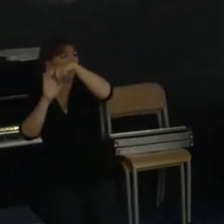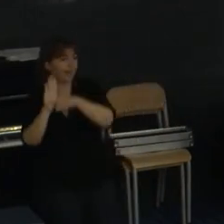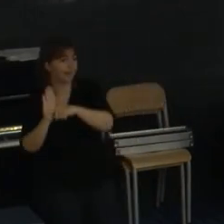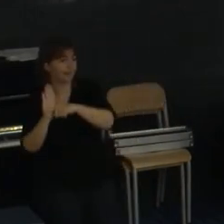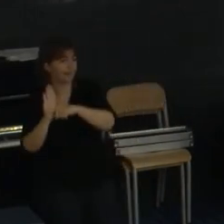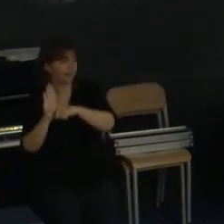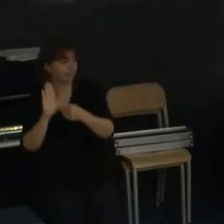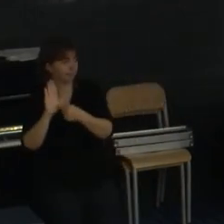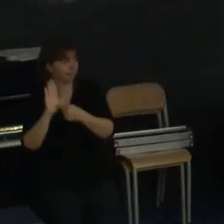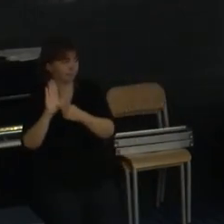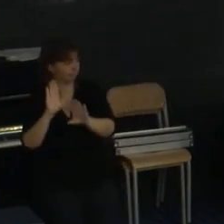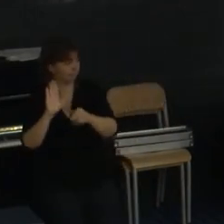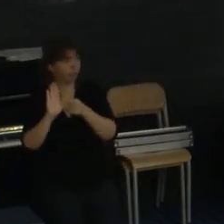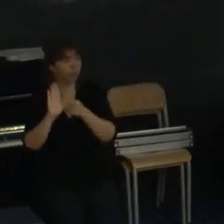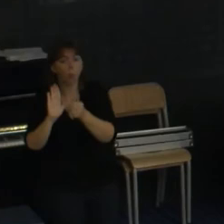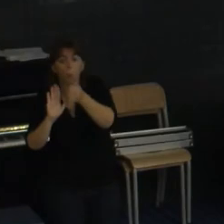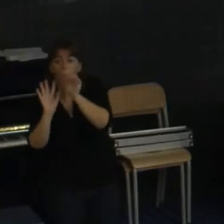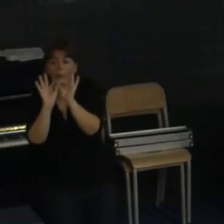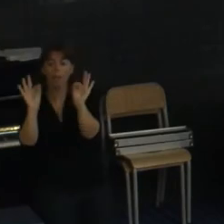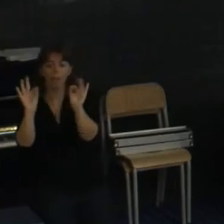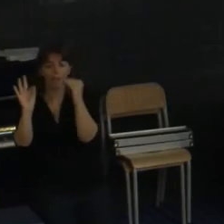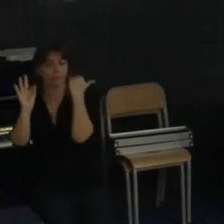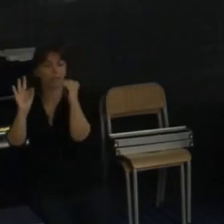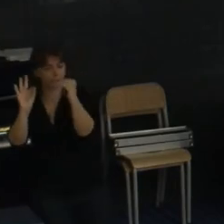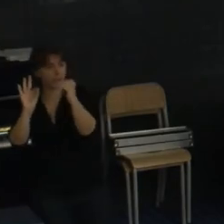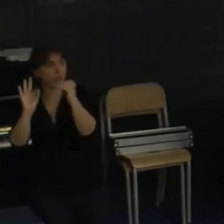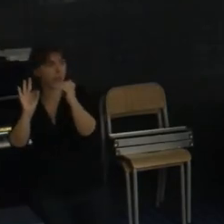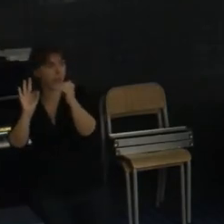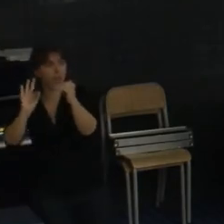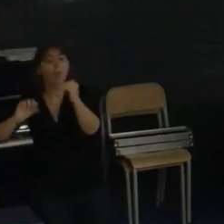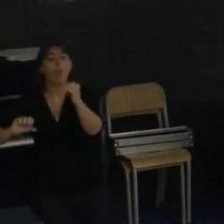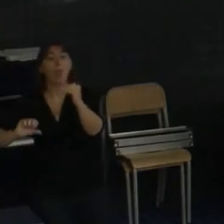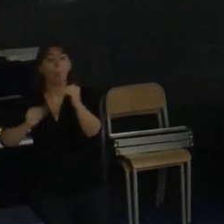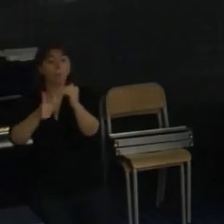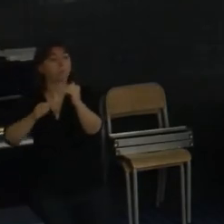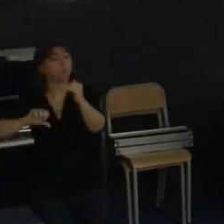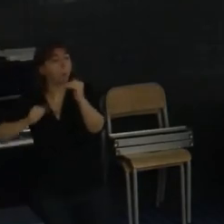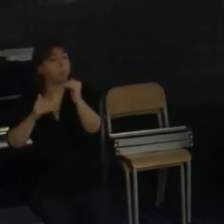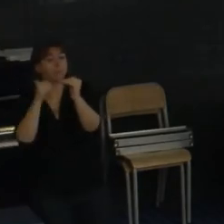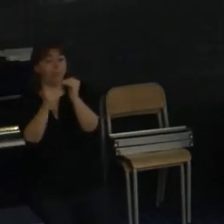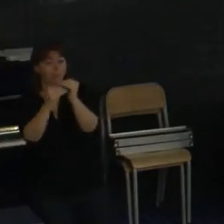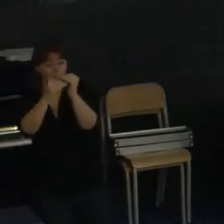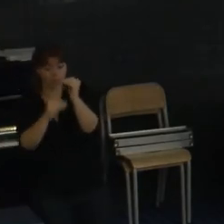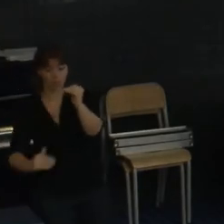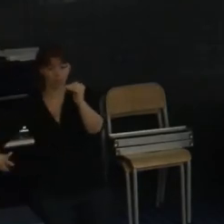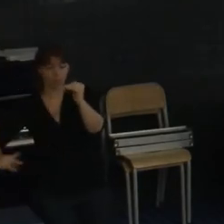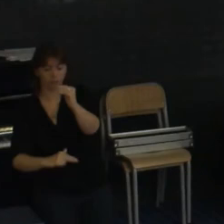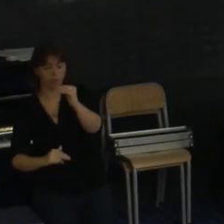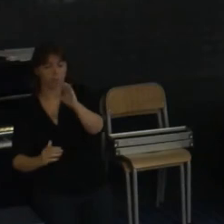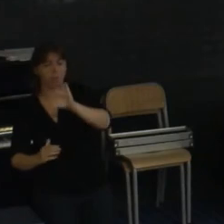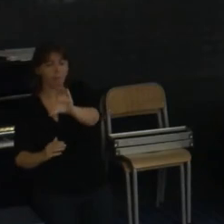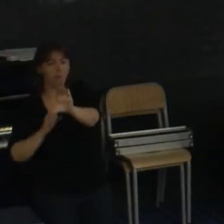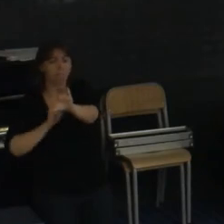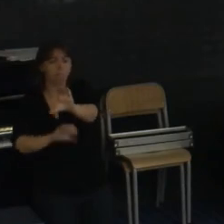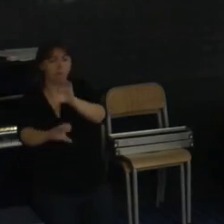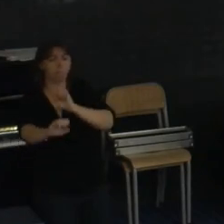à un endroit, donc il va prendre une ligne par défaut, et ensuite il va afficher les 11 lignes suivantes du code. Si vous refaites encore L, ce qui se passe, c'est qu'il va